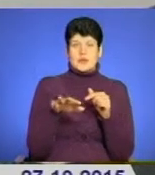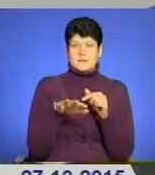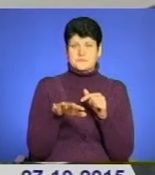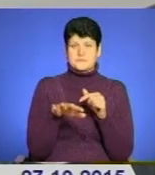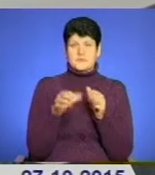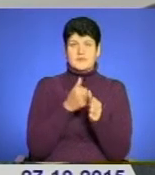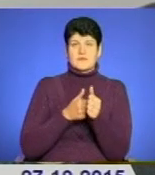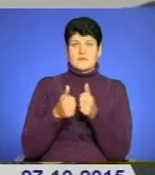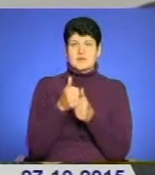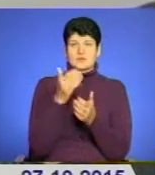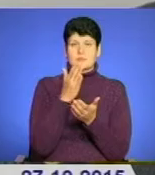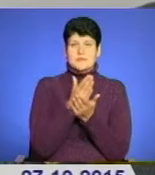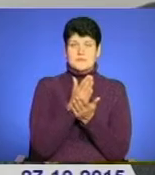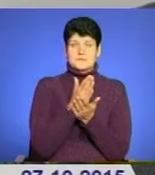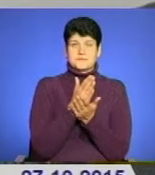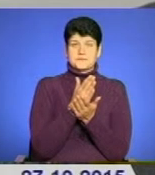Фаворитом є